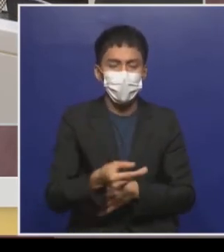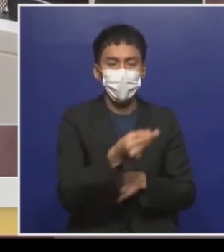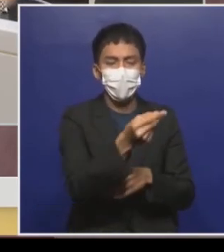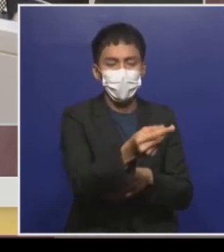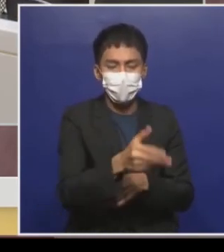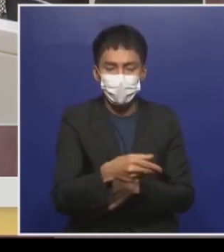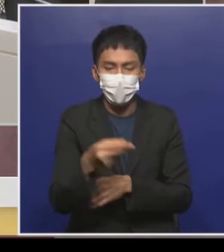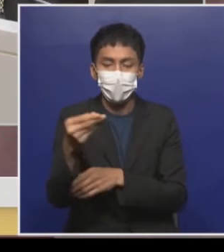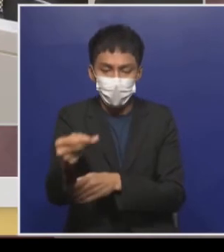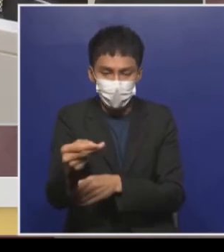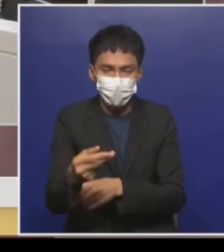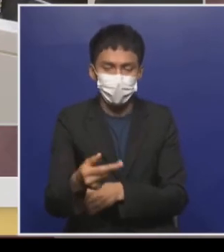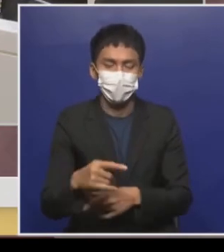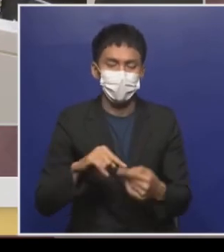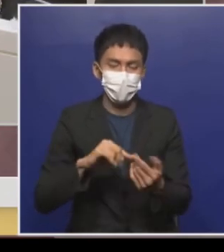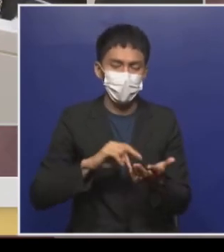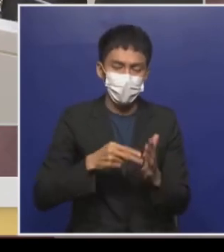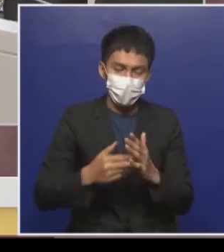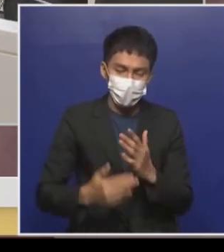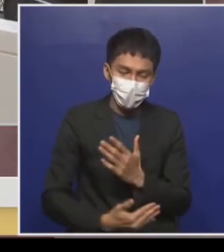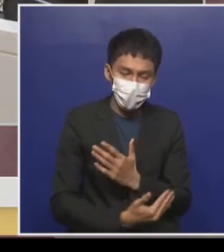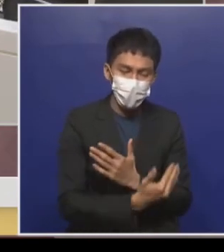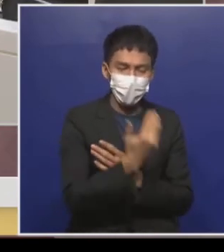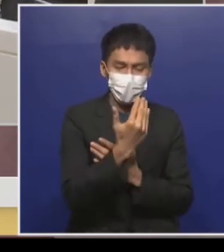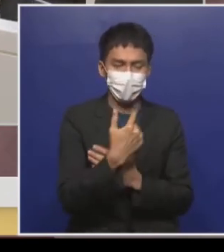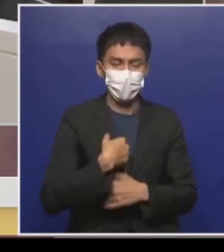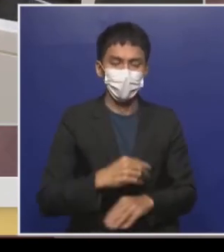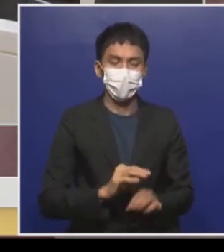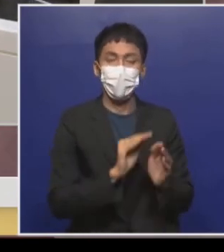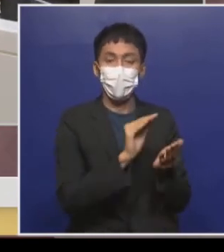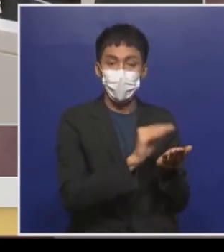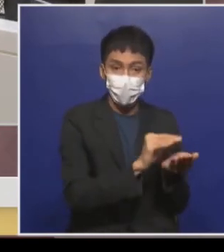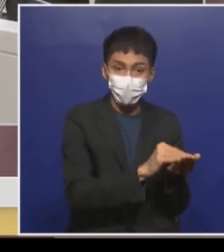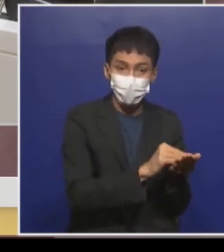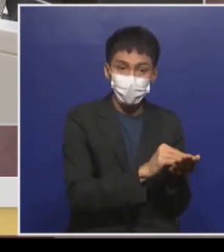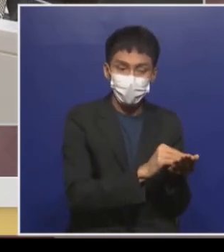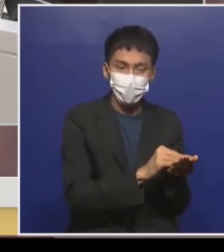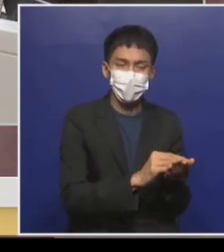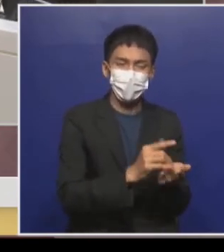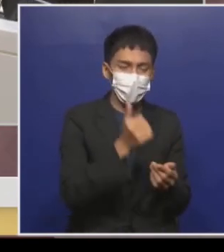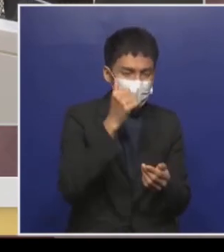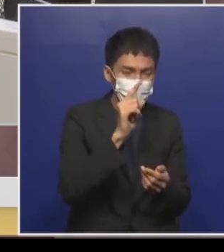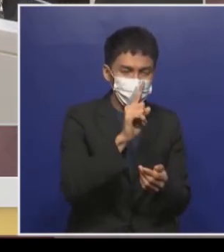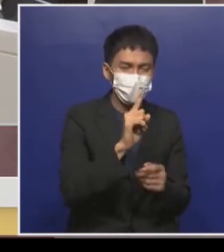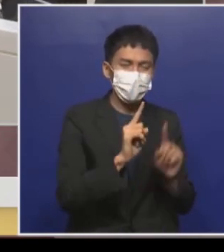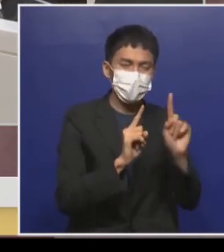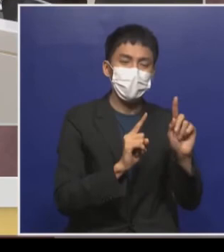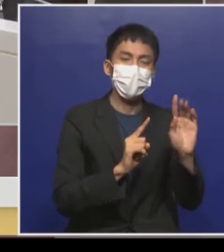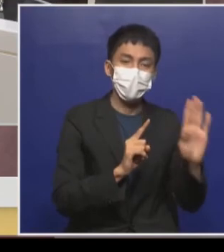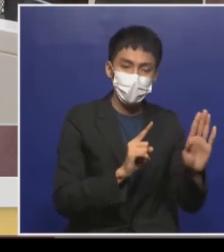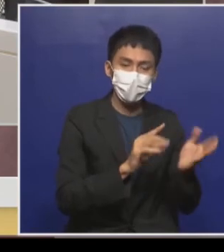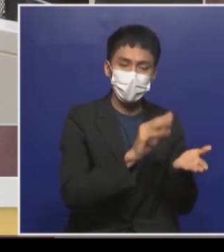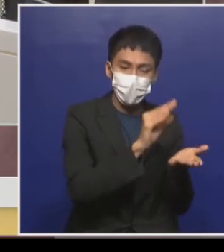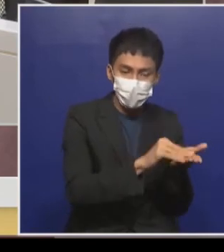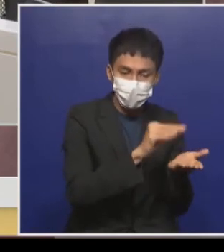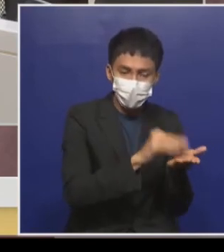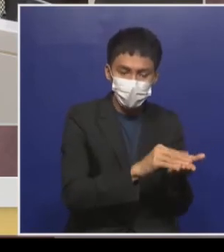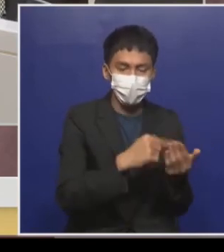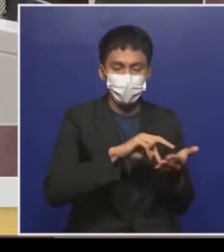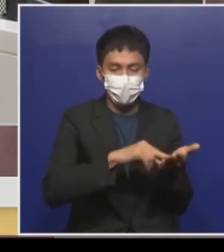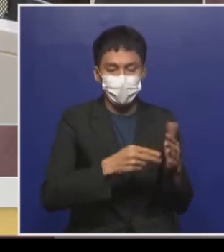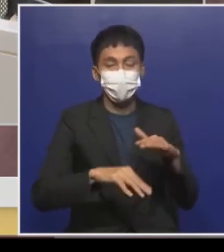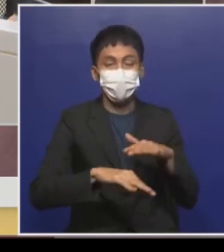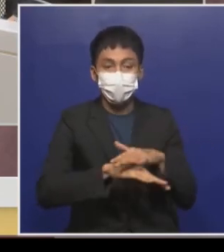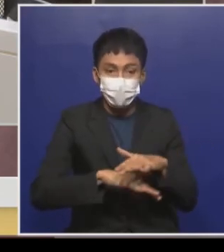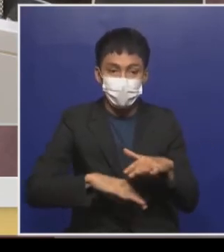ำลงสร้างวใหเขานั้นไดมีโอกาสออมกองทุนการออมมลบาทในตางยวัิทกแห่งกเป็พนฐานของการท